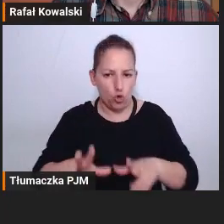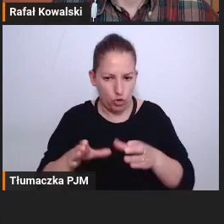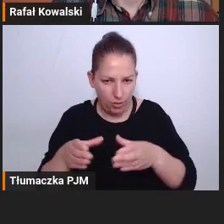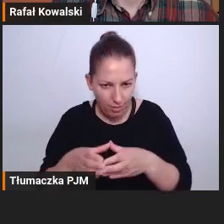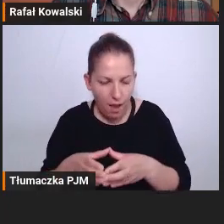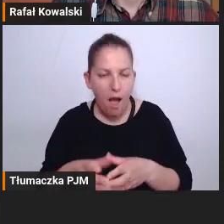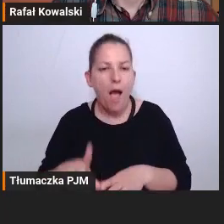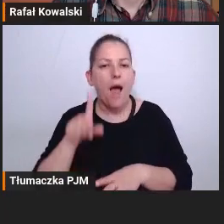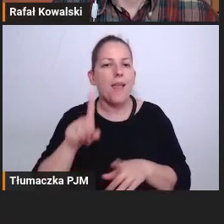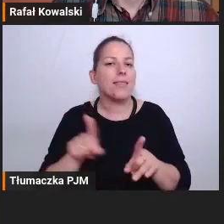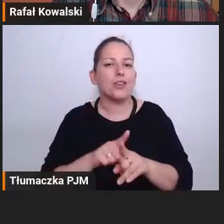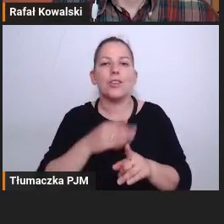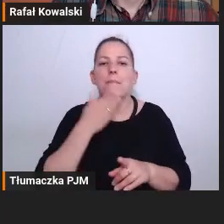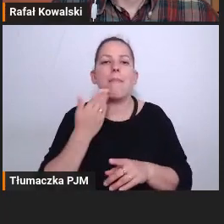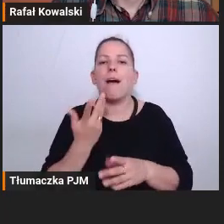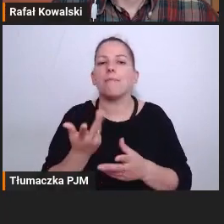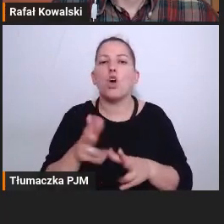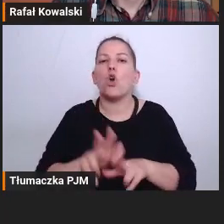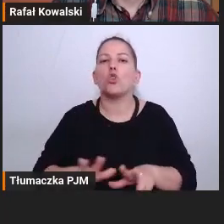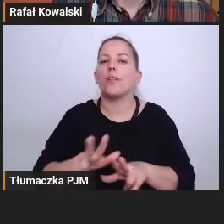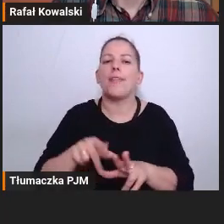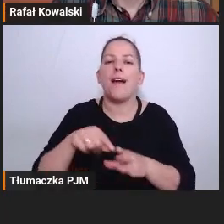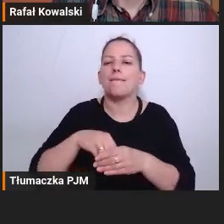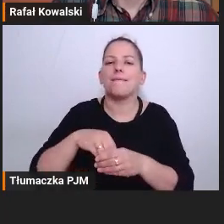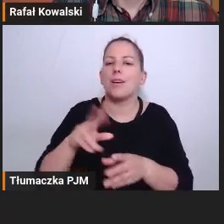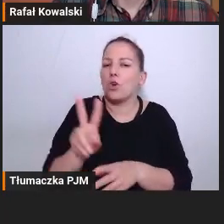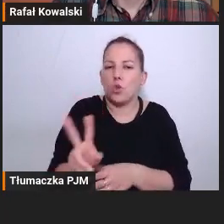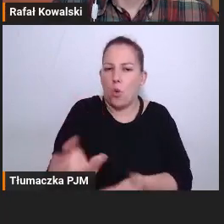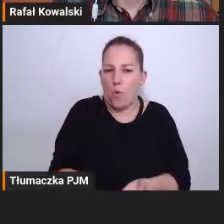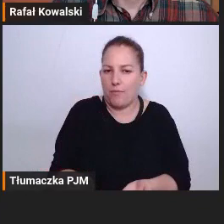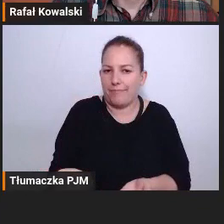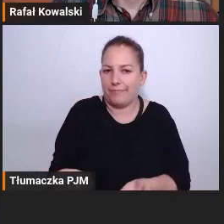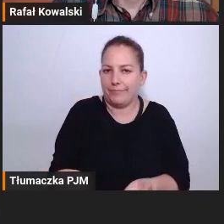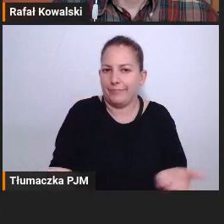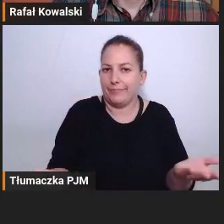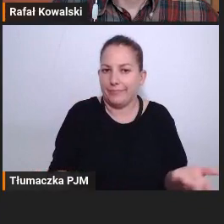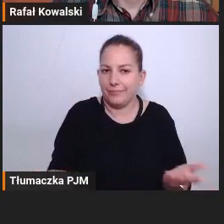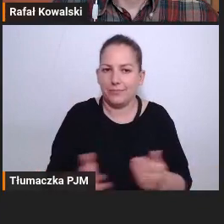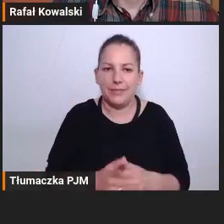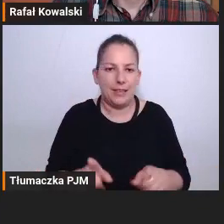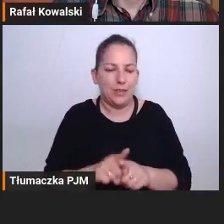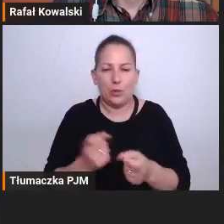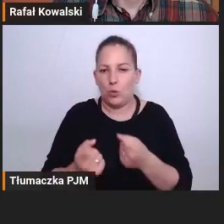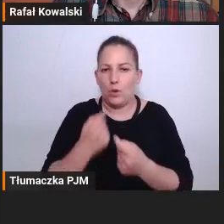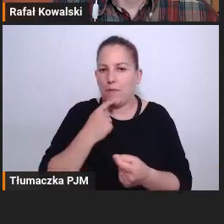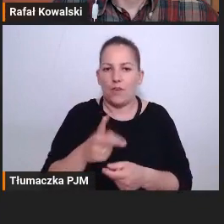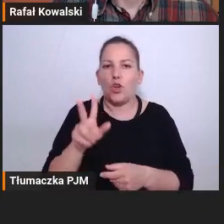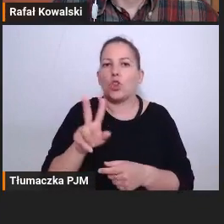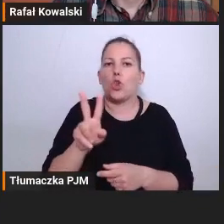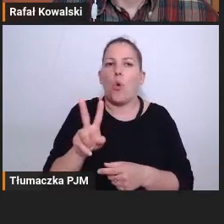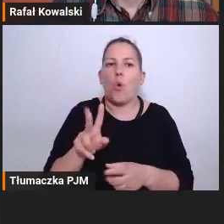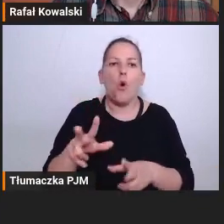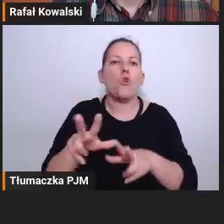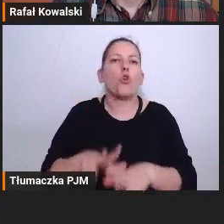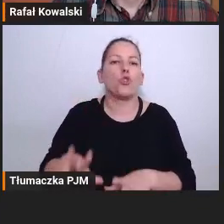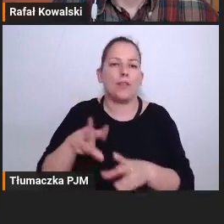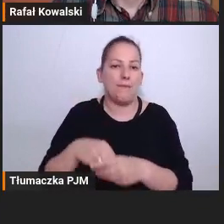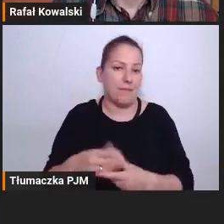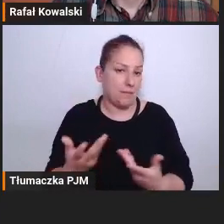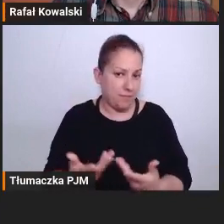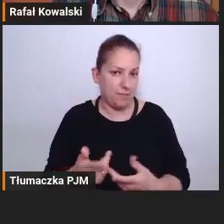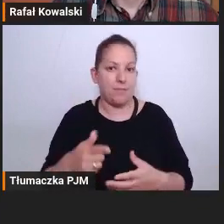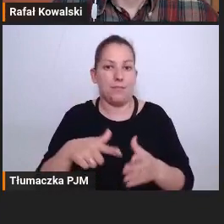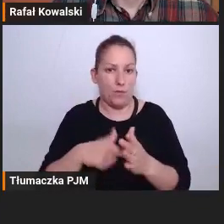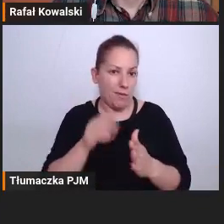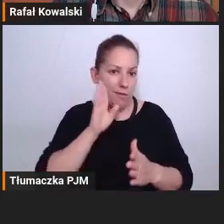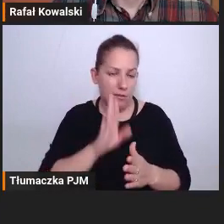zauważ, że tutaj też nie mamy definicji tej rodziny znowu w tym przepisie, więc też trudno powiedzieć, kto tą rodziną jest, czy to znowu jest